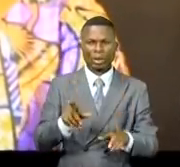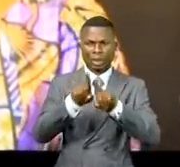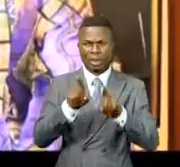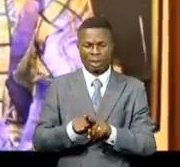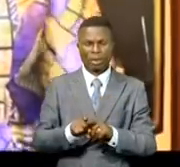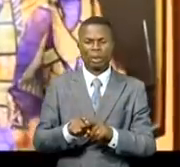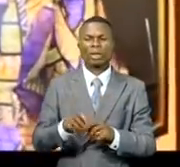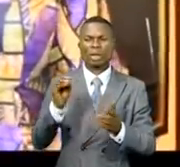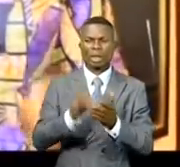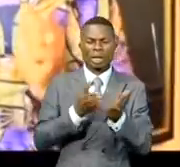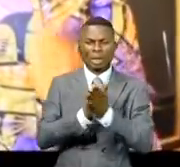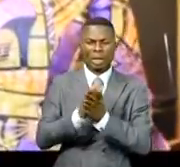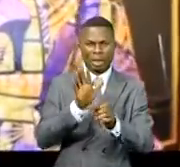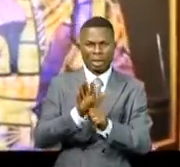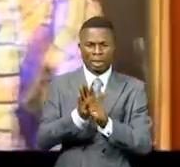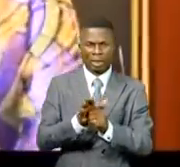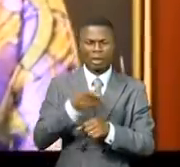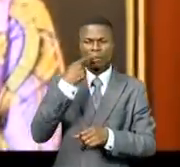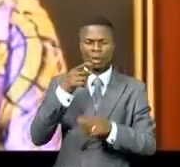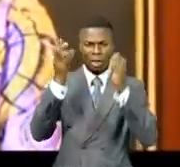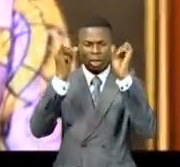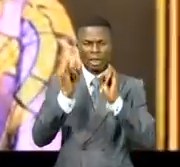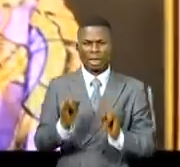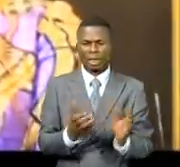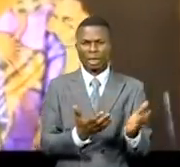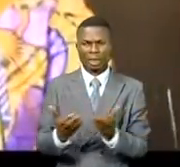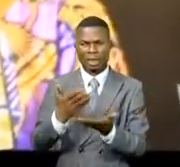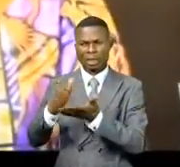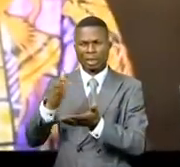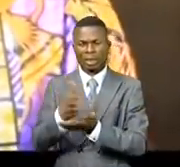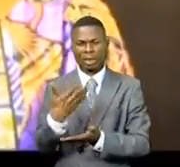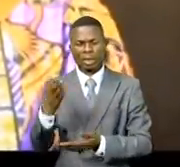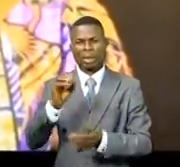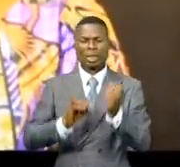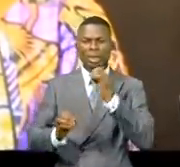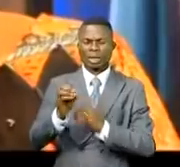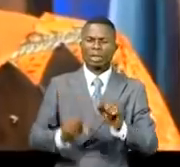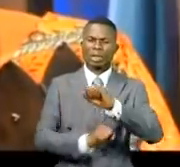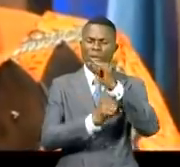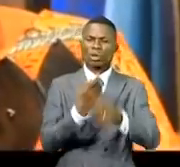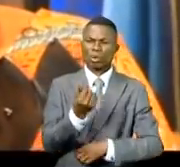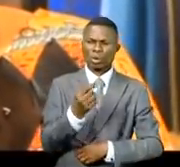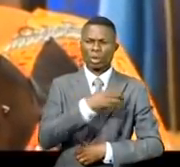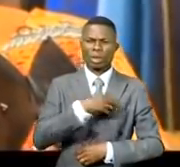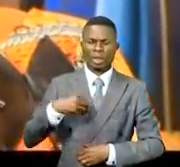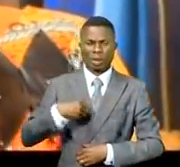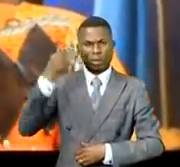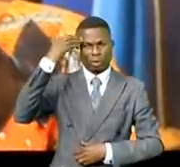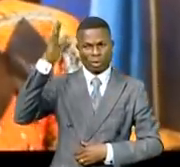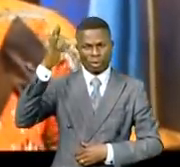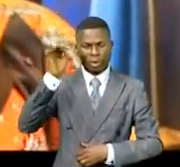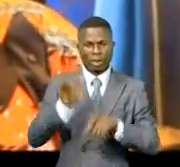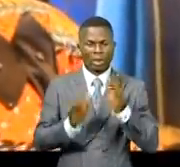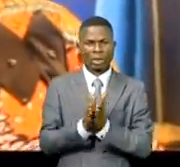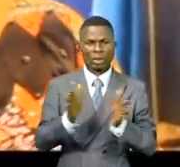en s'appuyant sur l'action qu'elle a menée récemment des distributions de vivres et non-vivres et les soutiens financiers aux femmes de Mbandaka. La secrétaire de